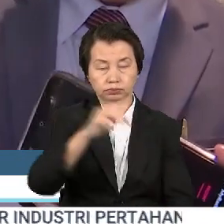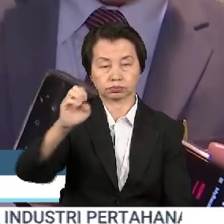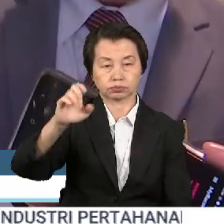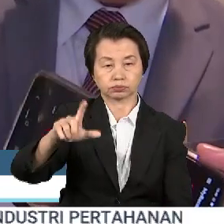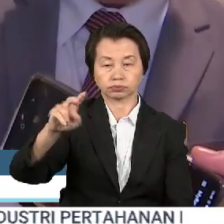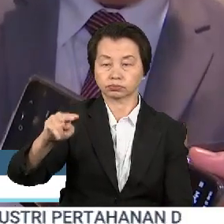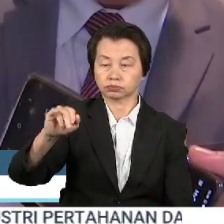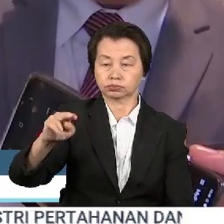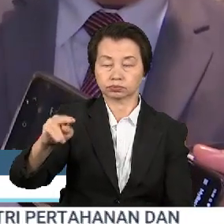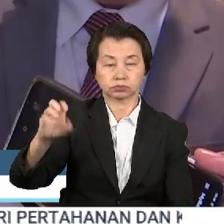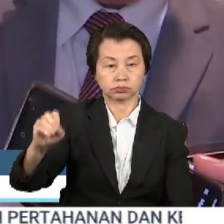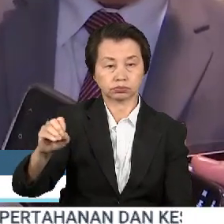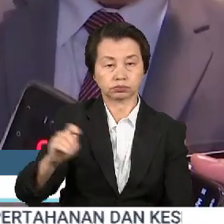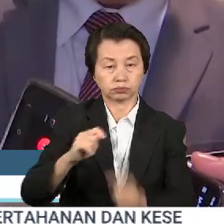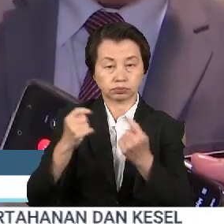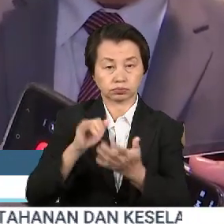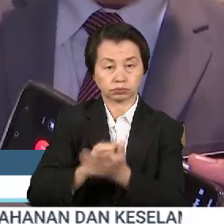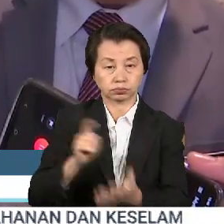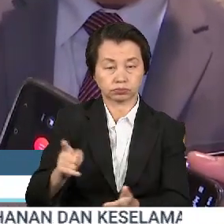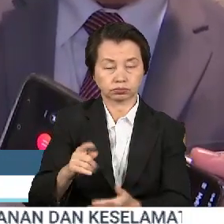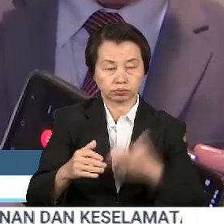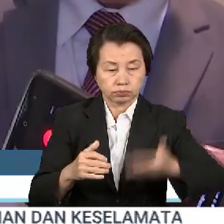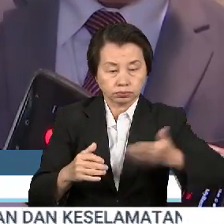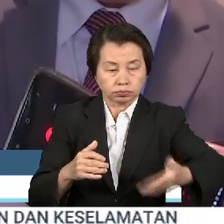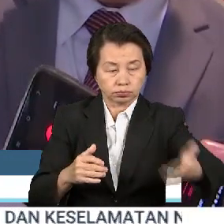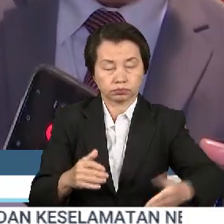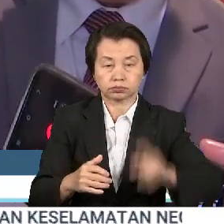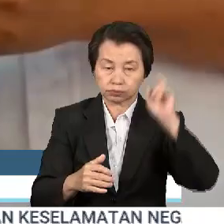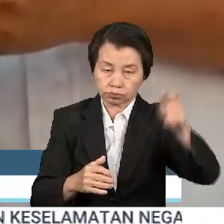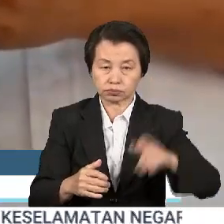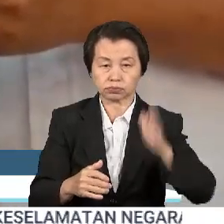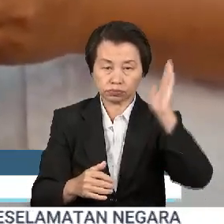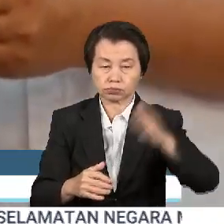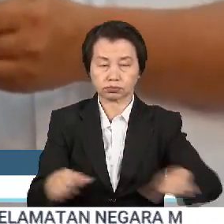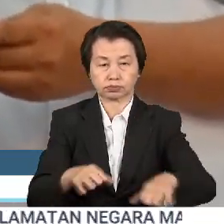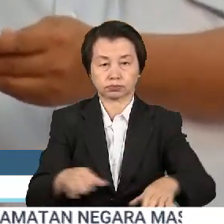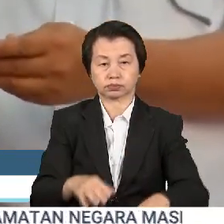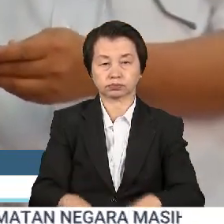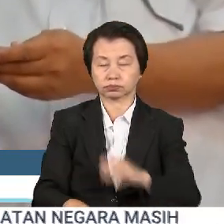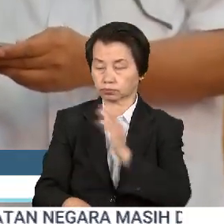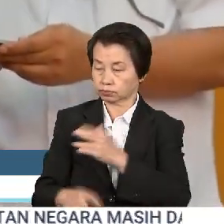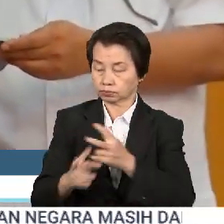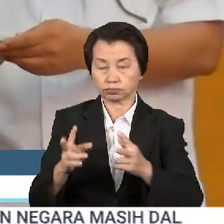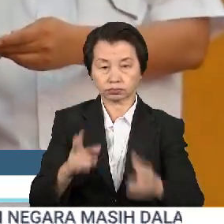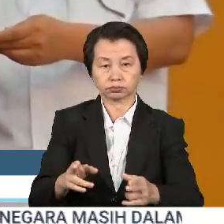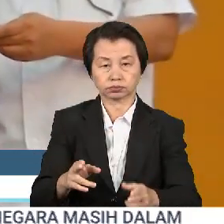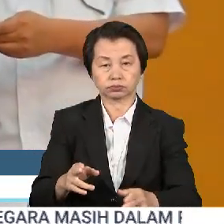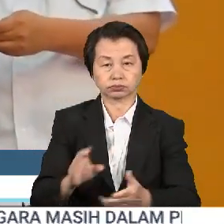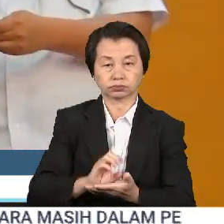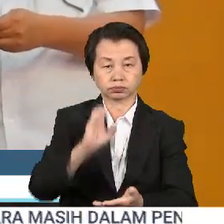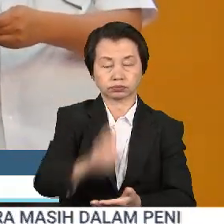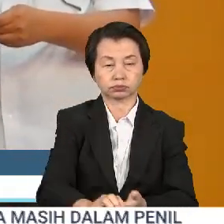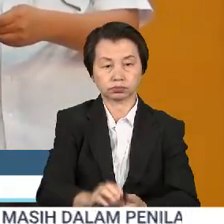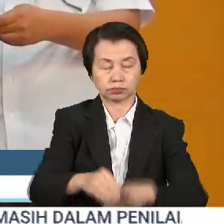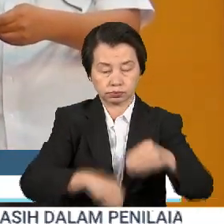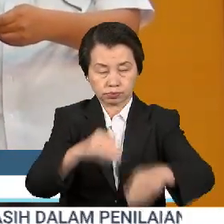So daripada task force ni langkah-langkah yang sewajarnya akan diambil. Beliau sebelum itu merasmikan seminar pelaburan subsektor